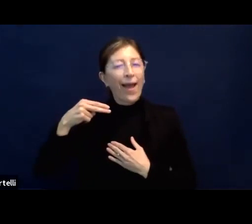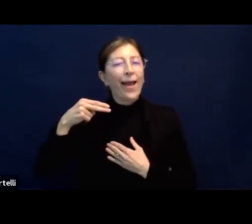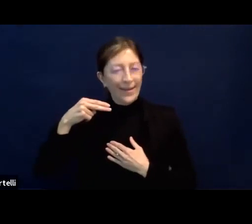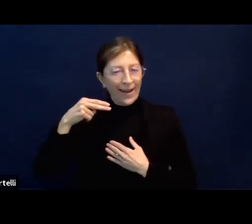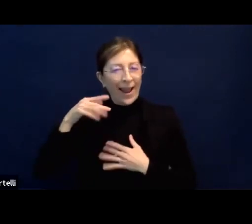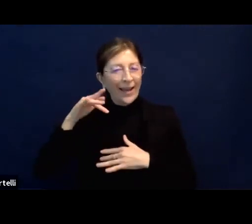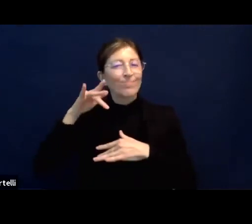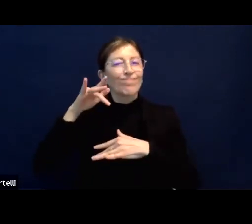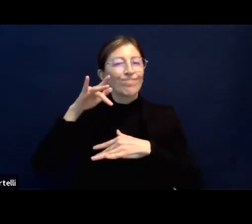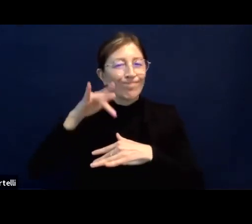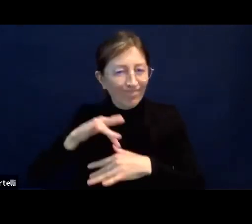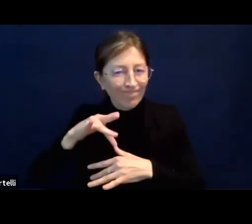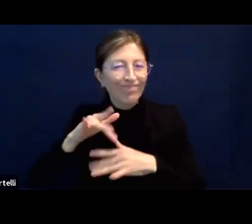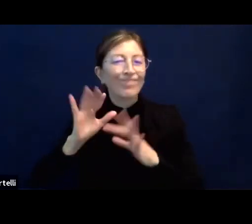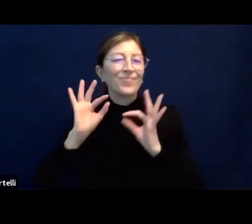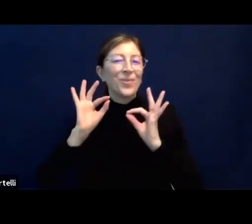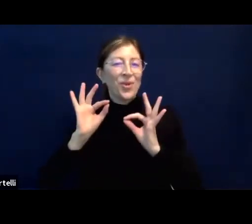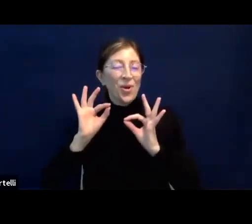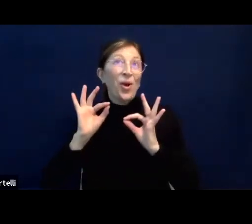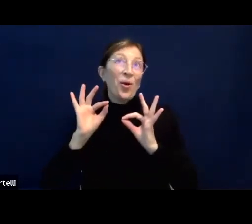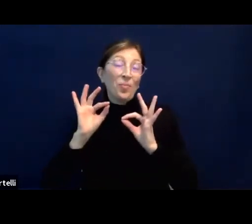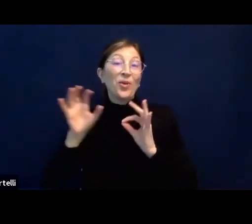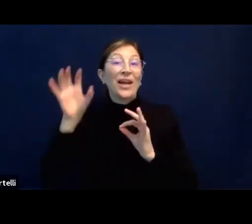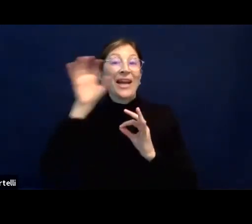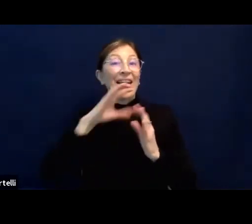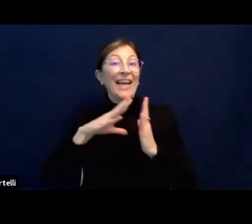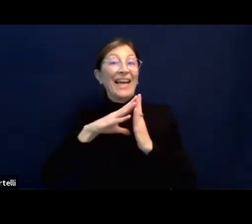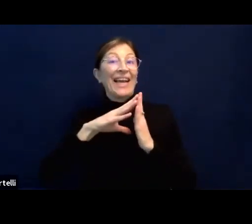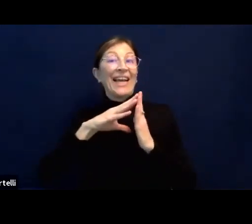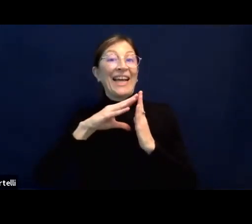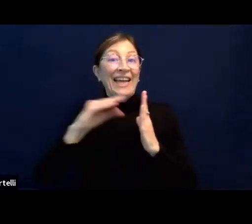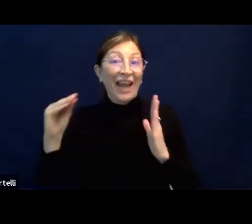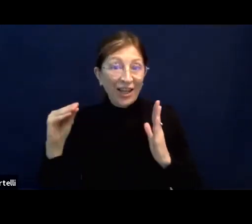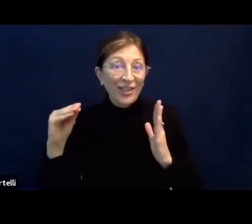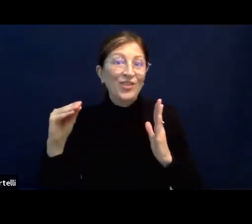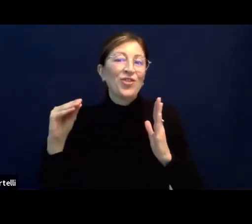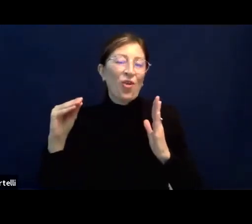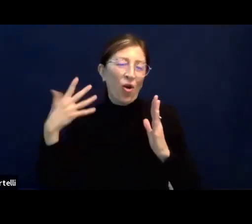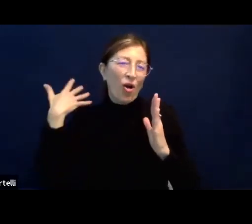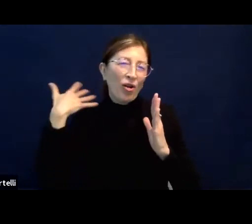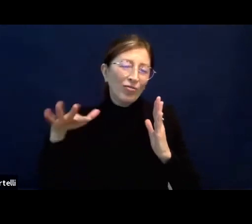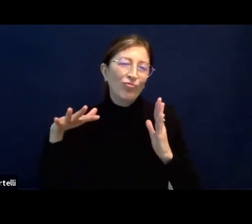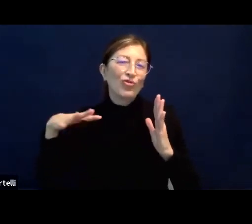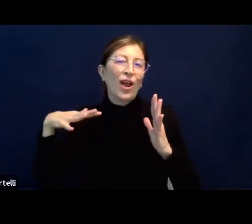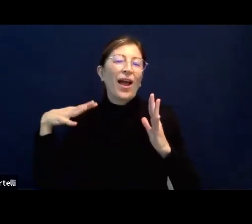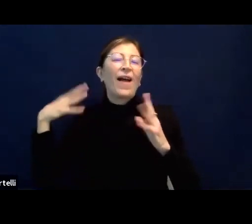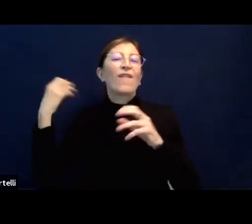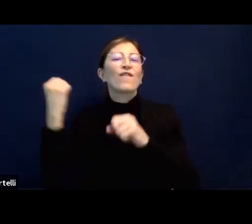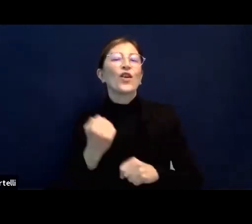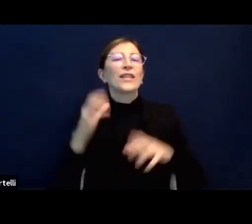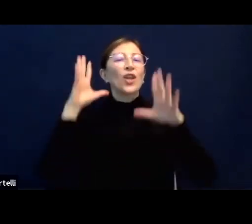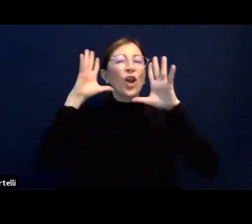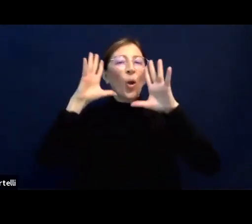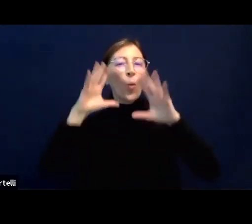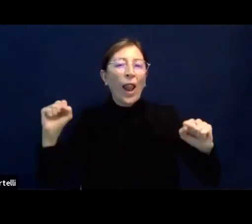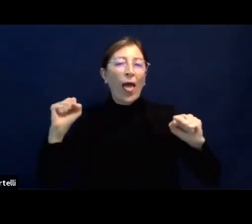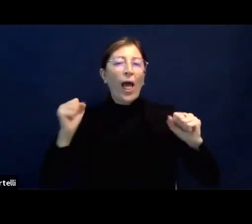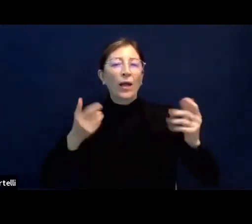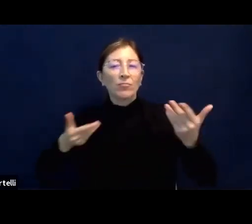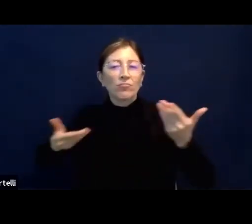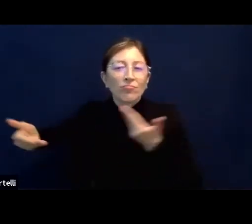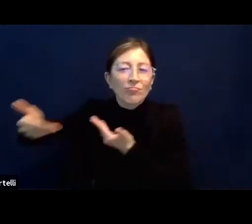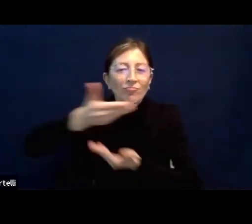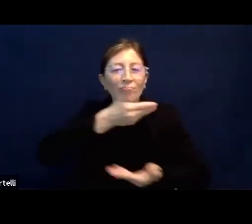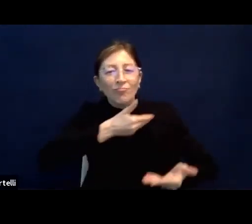e in particolare anche nella vostra regione, nonostante io sia di Torino, collaboro da tanti anni con la Fondazione Gualandi, che è l'ente partner